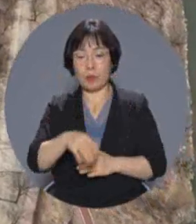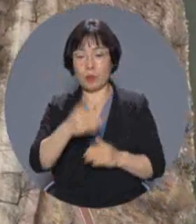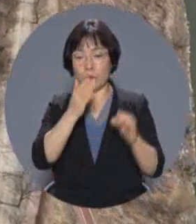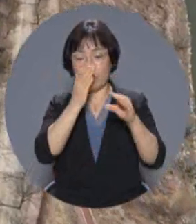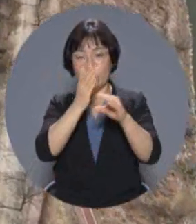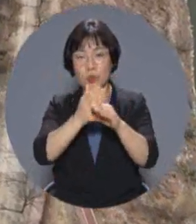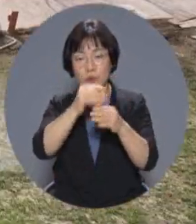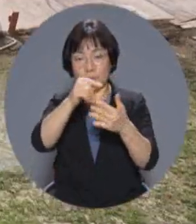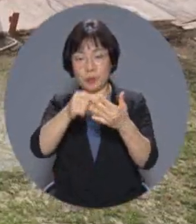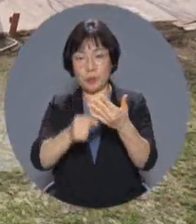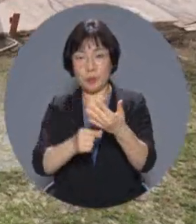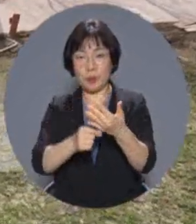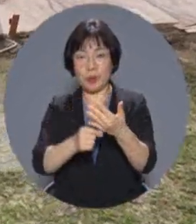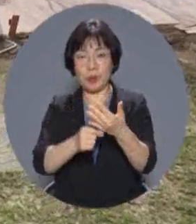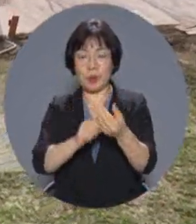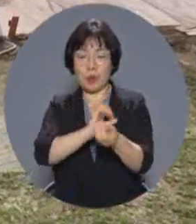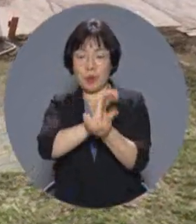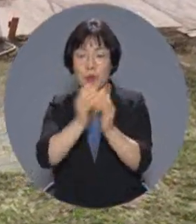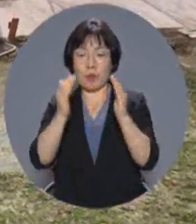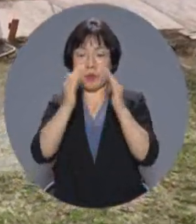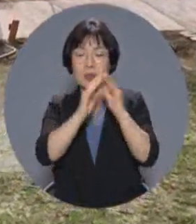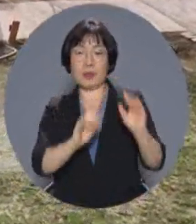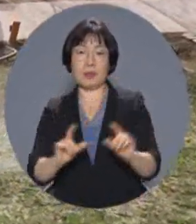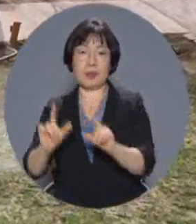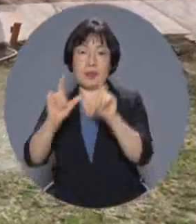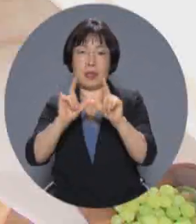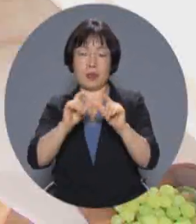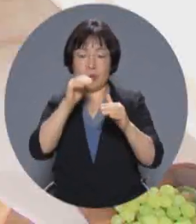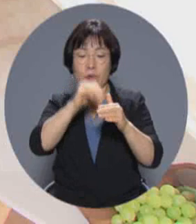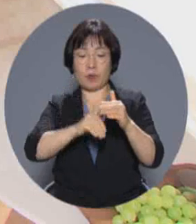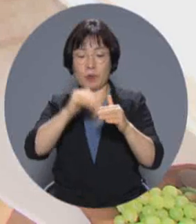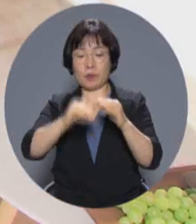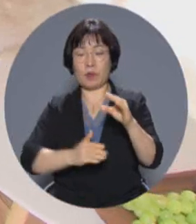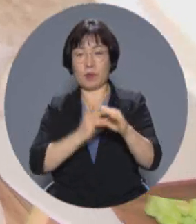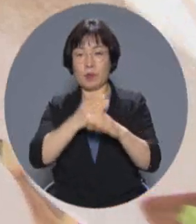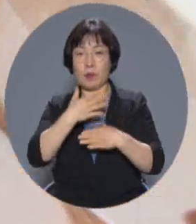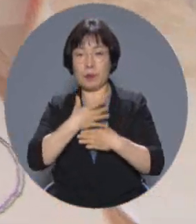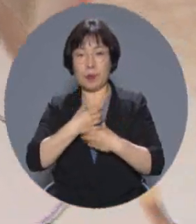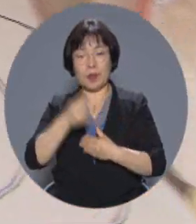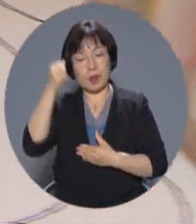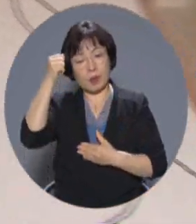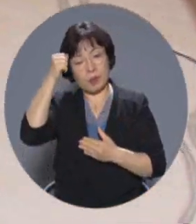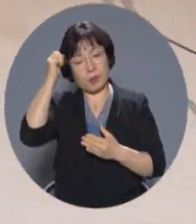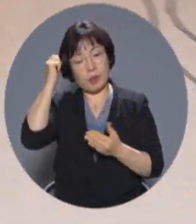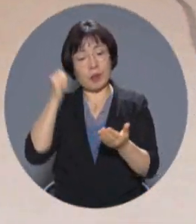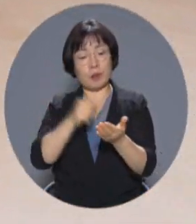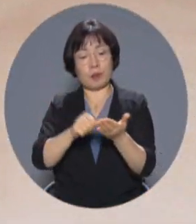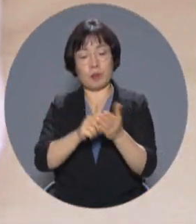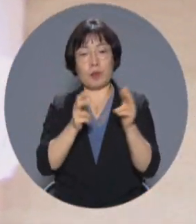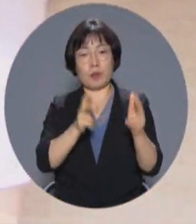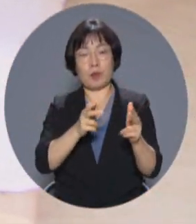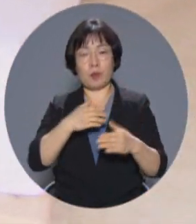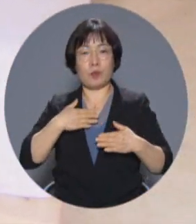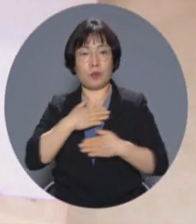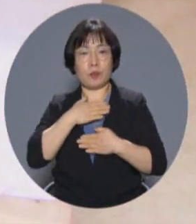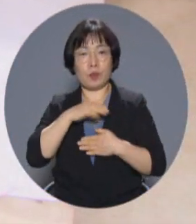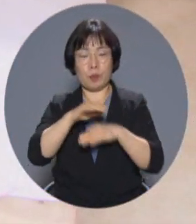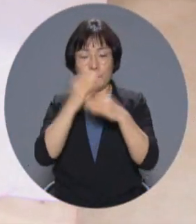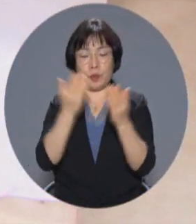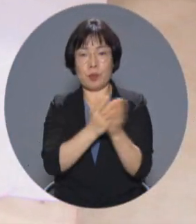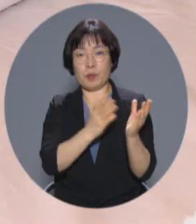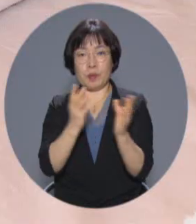할 콘텐츠로 꼽히는 가든스테이 공사도 진행 중입니다. 아늑한 친구뿐 아니라 에어컨부터 샤워 공간까지